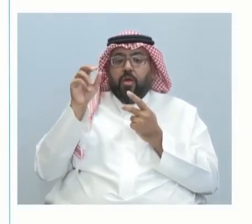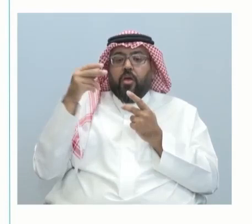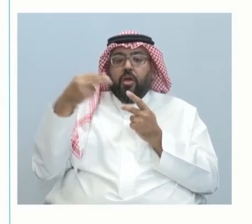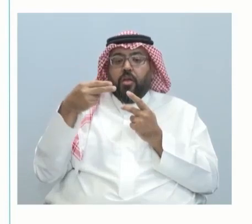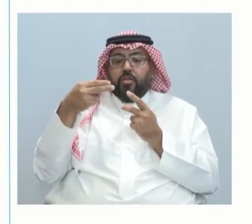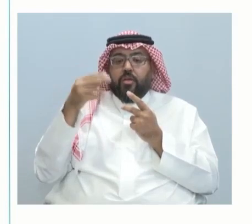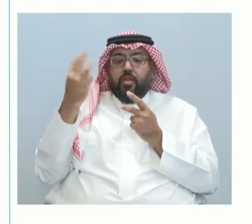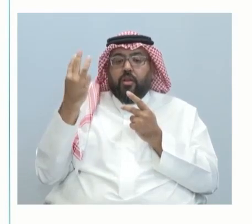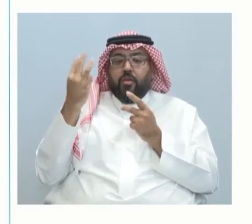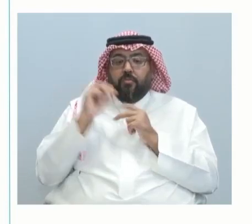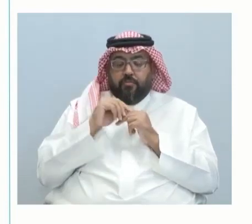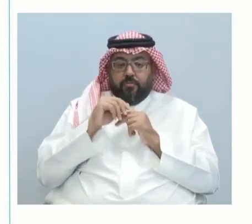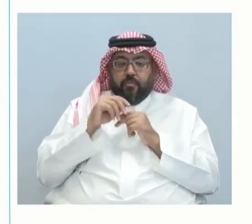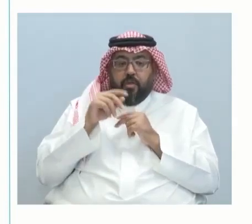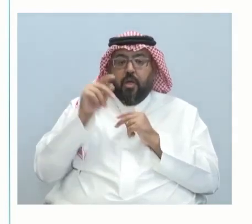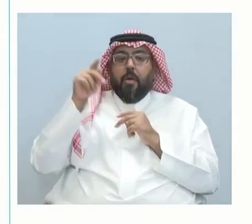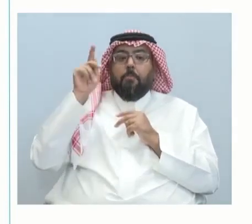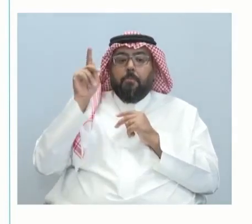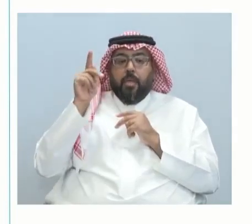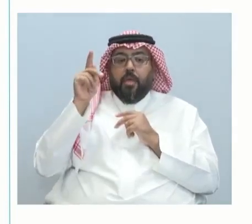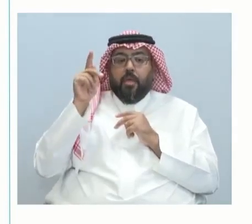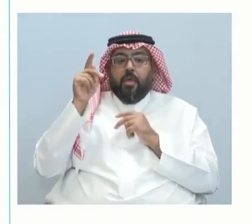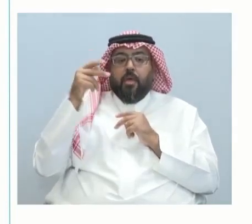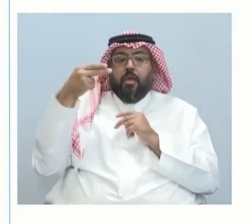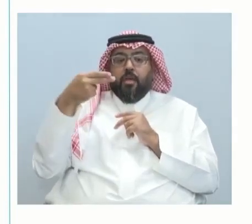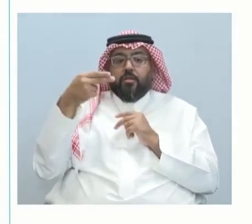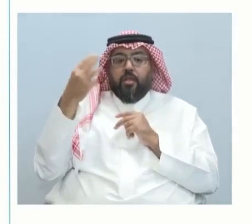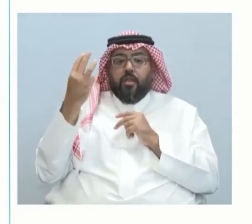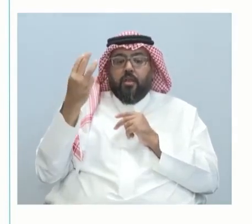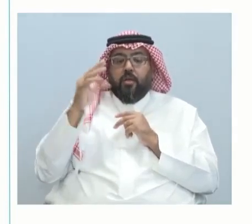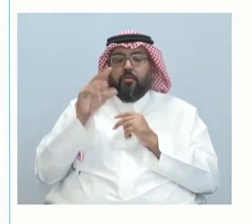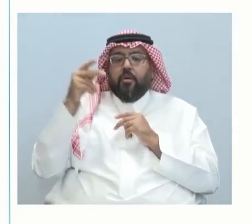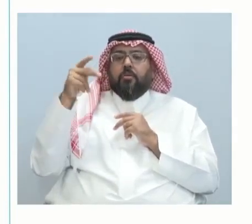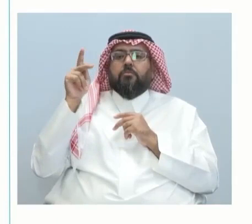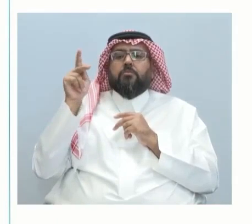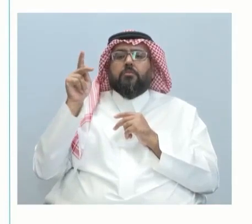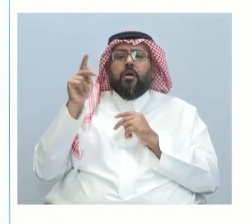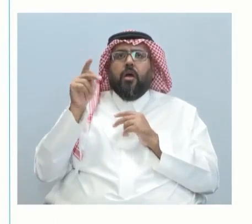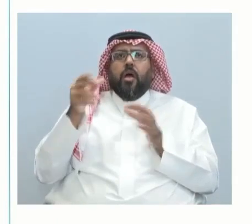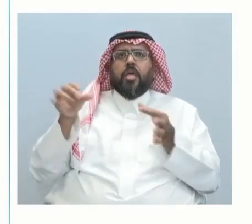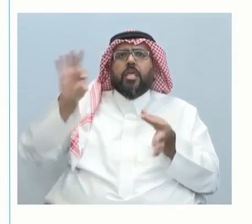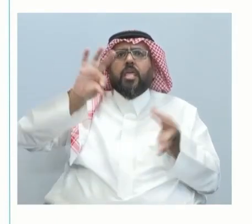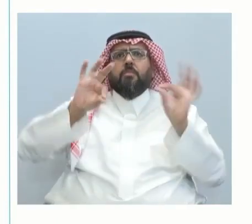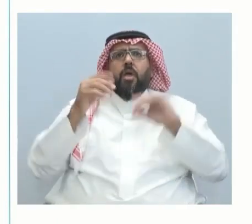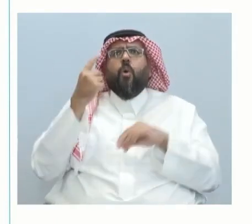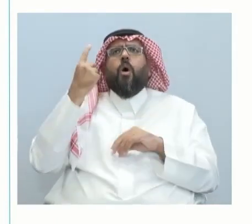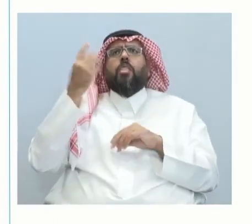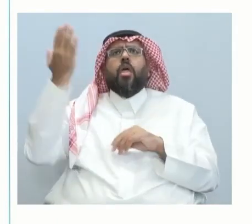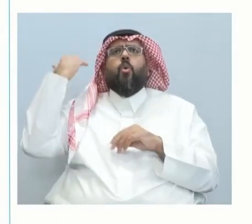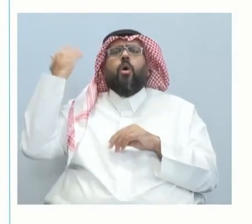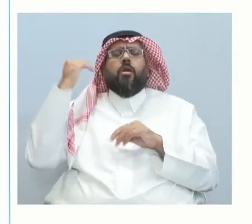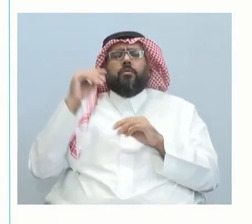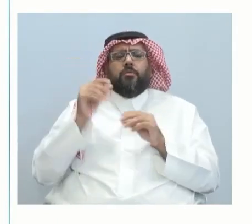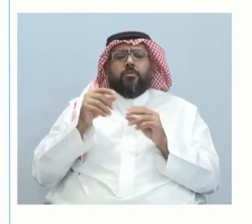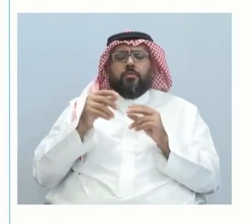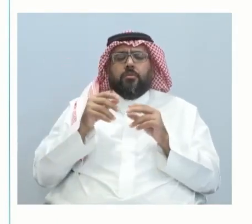البي اتش 3 تعال نشوف البي اخذنا في كيمياء واحد اللي هو التوزيع